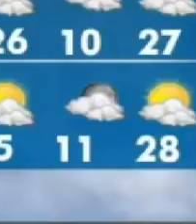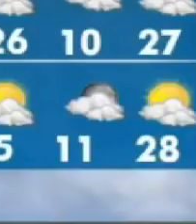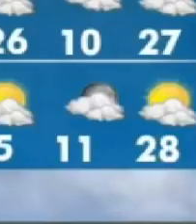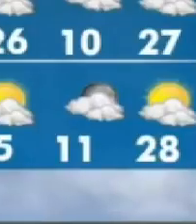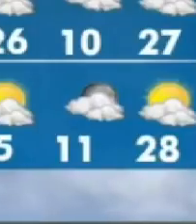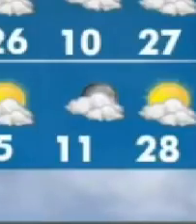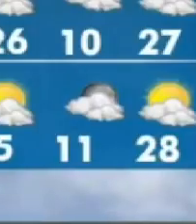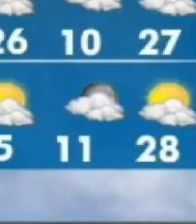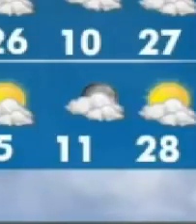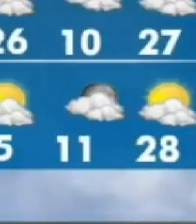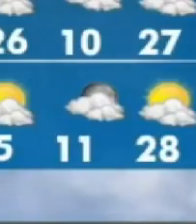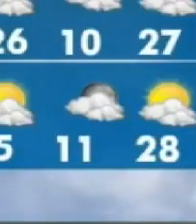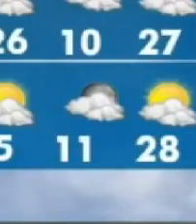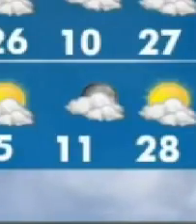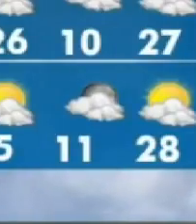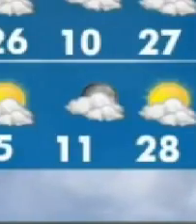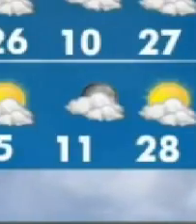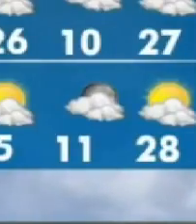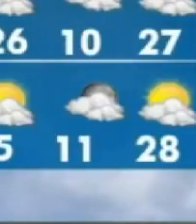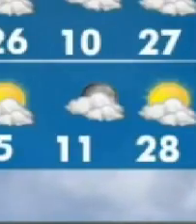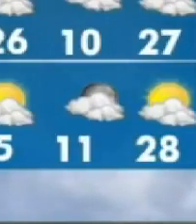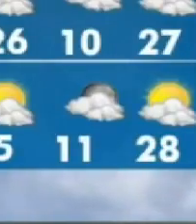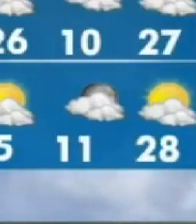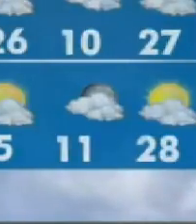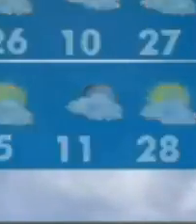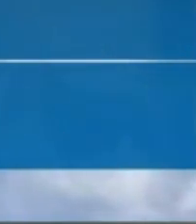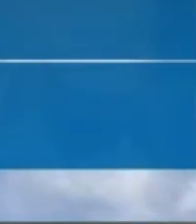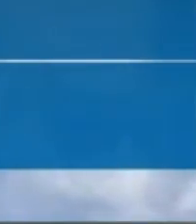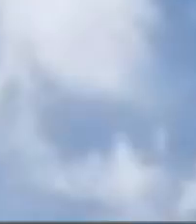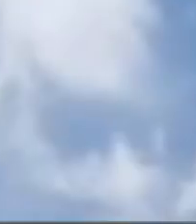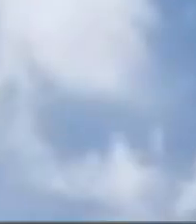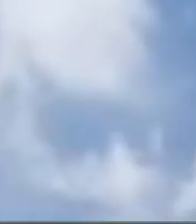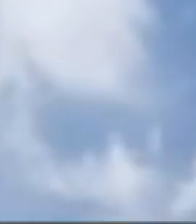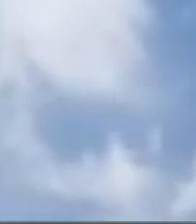Мөрөн шөндөө 11 өдөртө бороо орно 20 хэмийн дулаан.